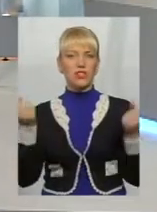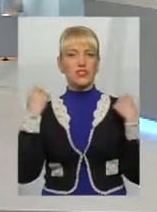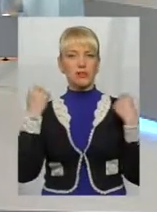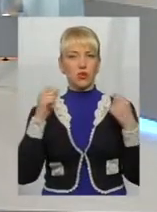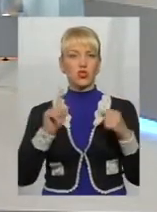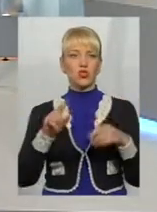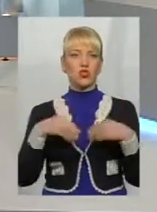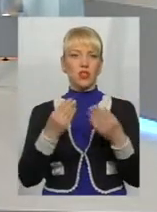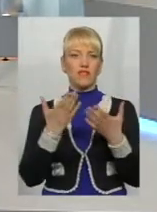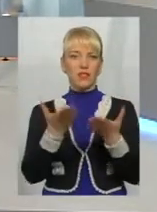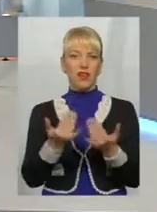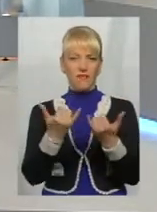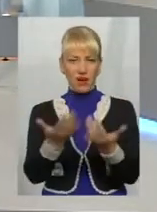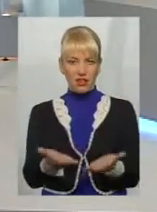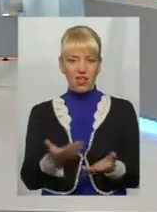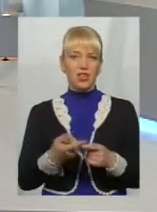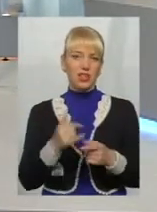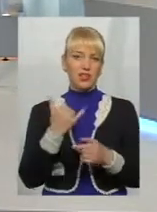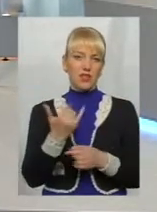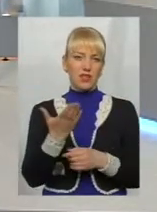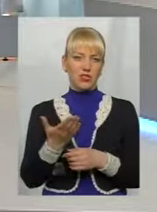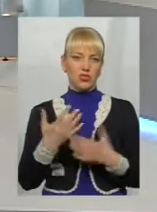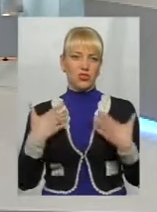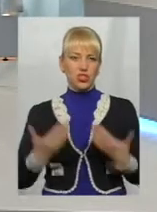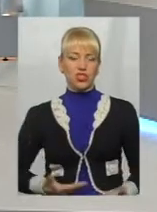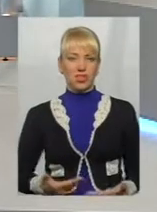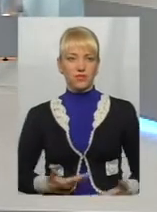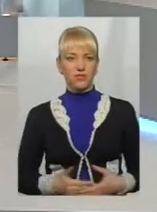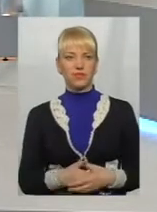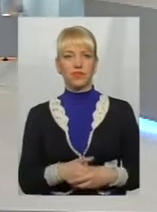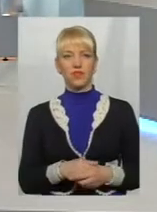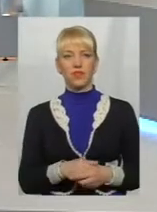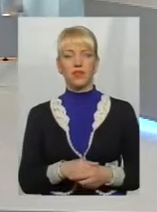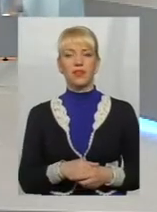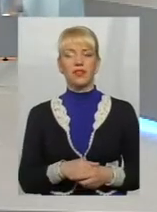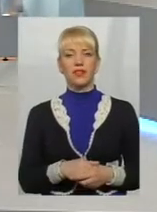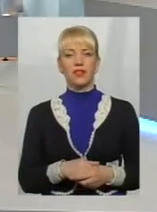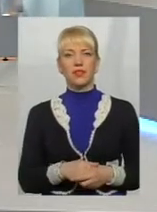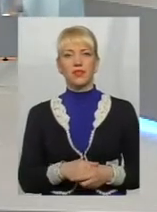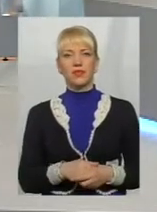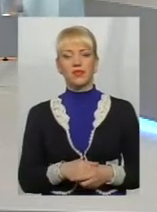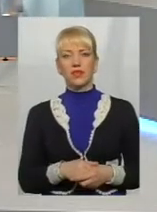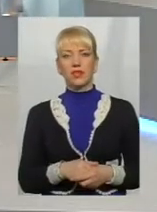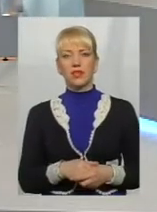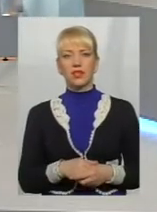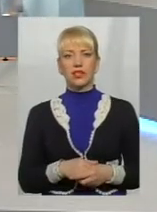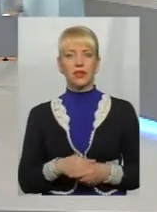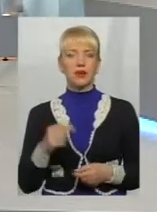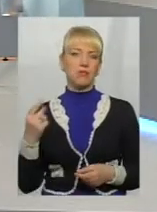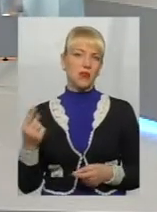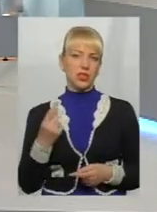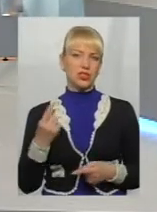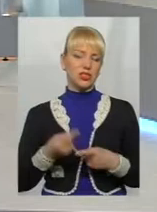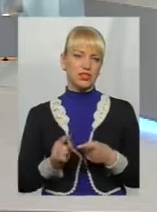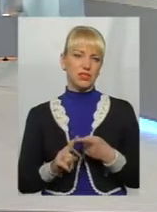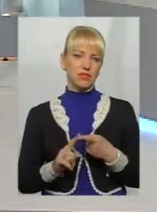він дав для вас, для вашого життя? Пане Олександре, будь ласка. Ну, ви знаєте, перш за все, це